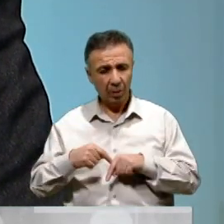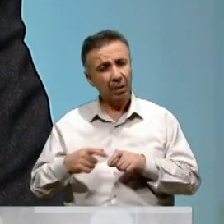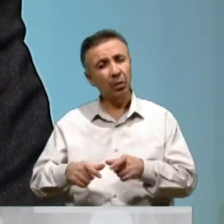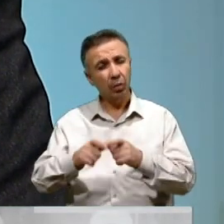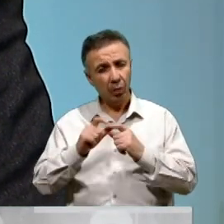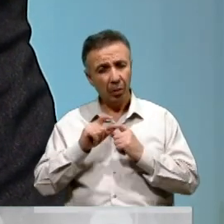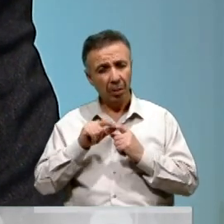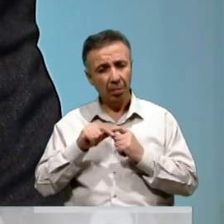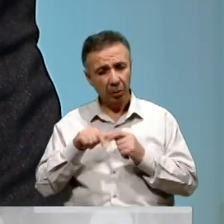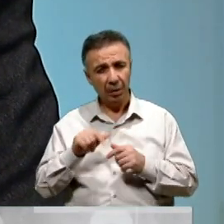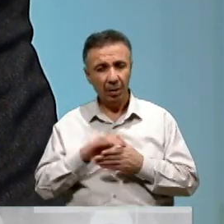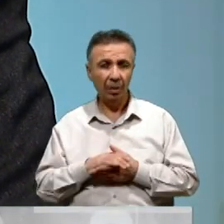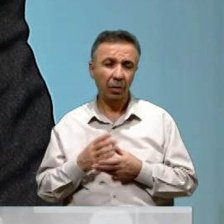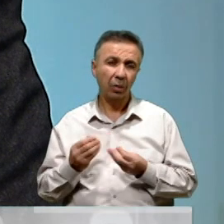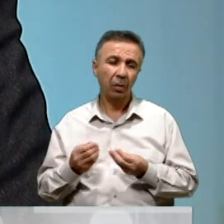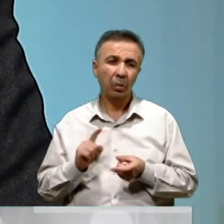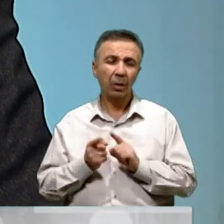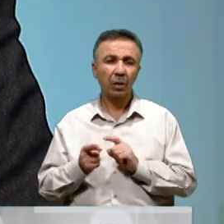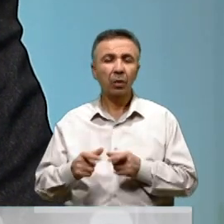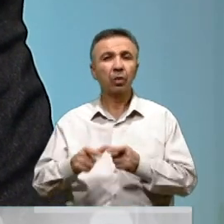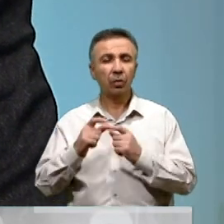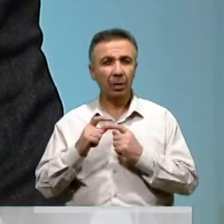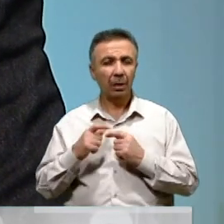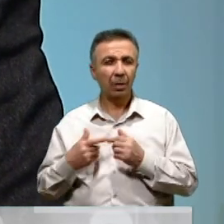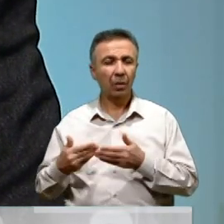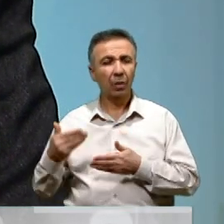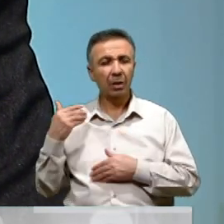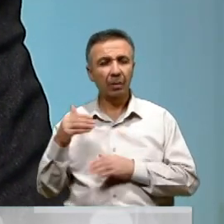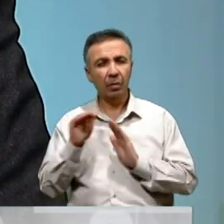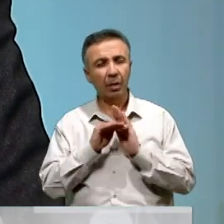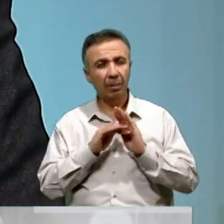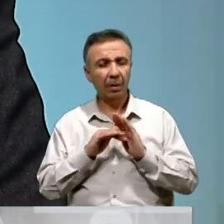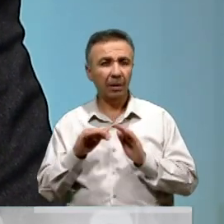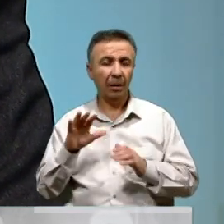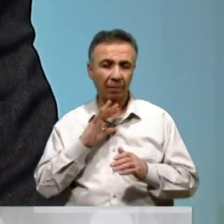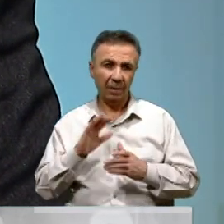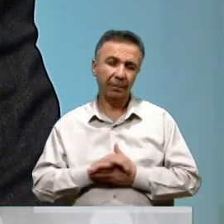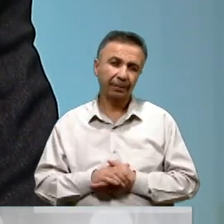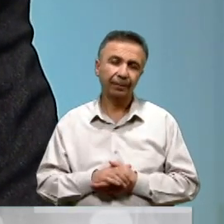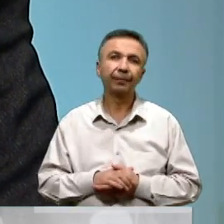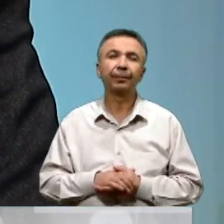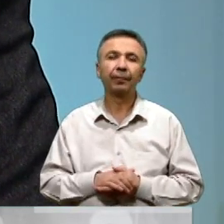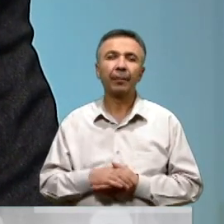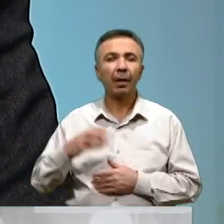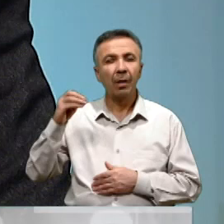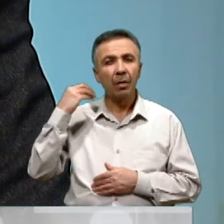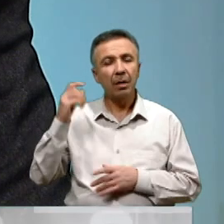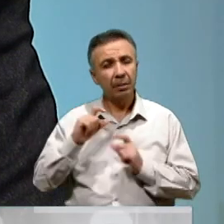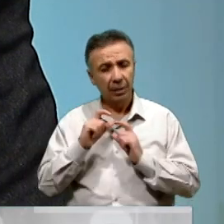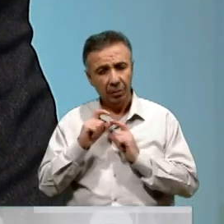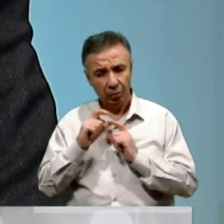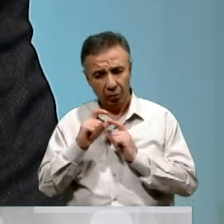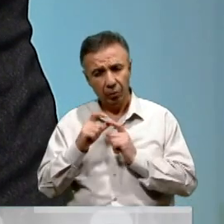Ben burada da çok bu tür sorularla önceki programlarla karşılaşmıştım. Hocalarımıza da